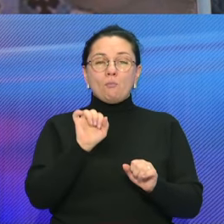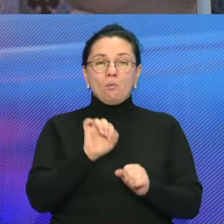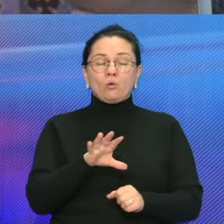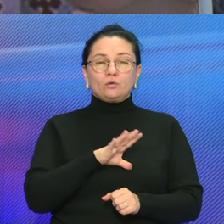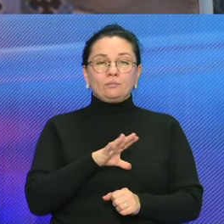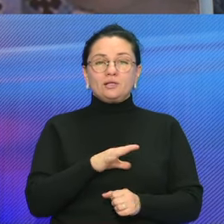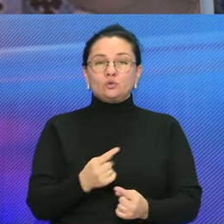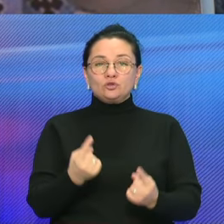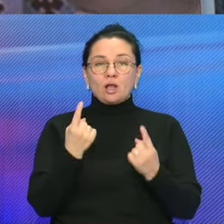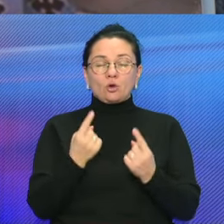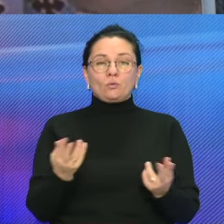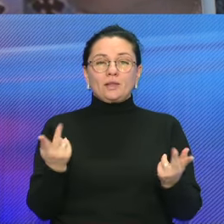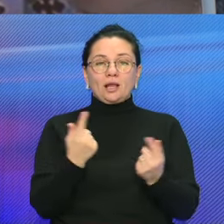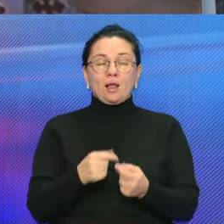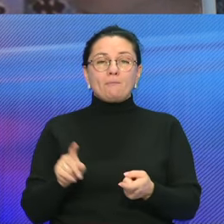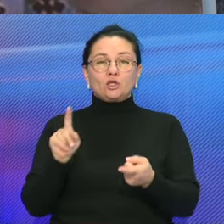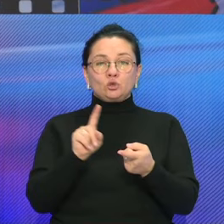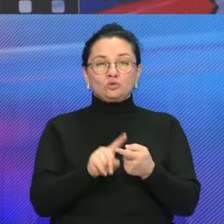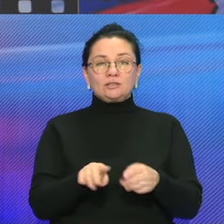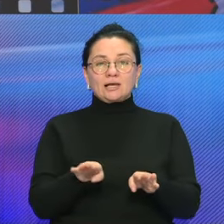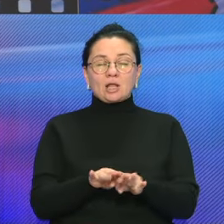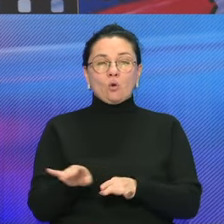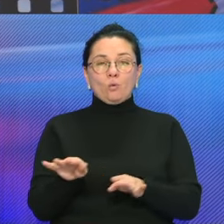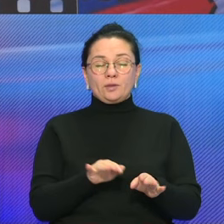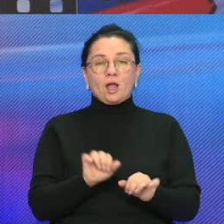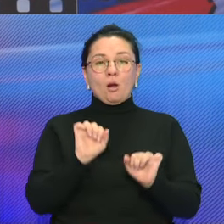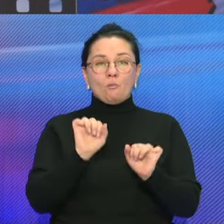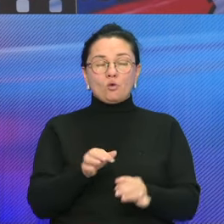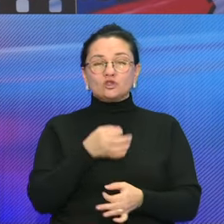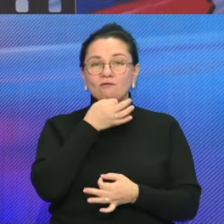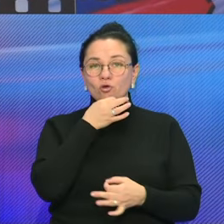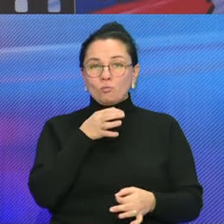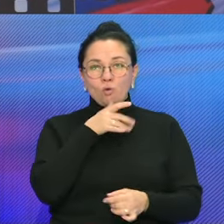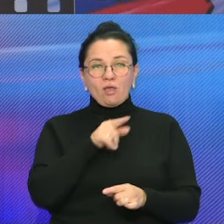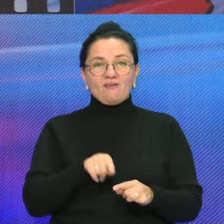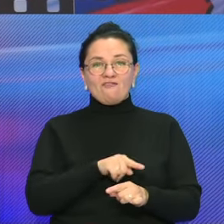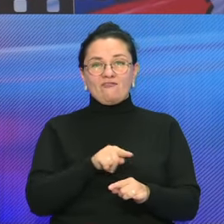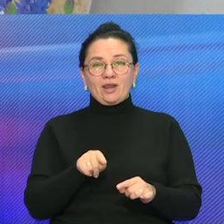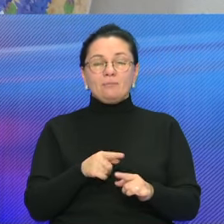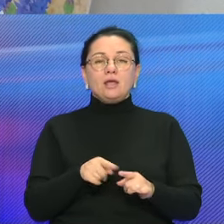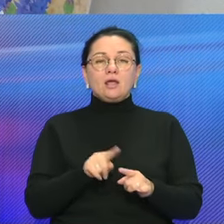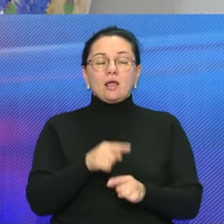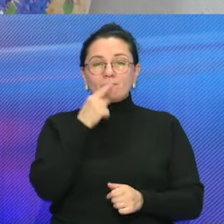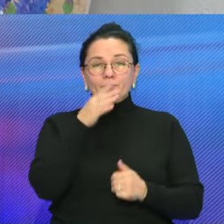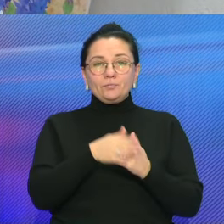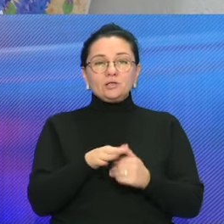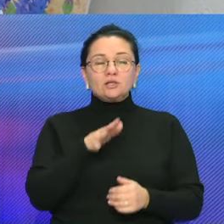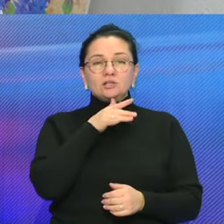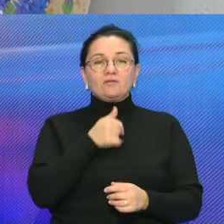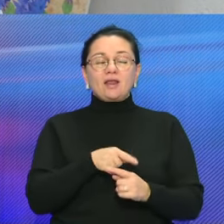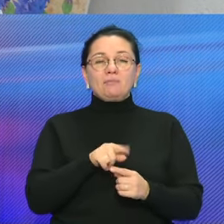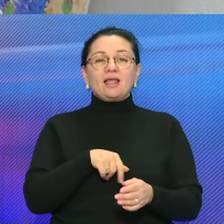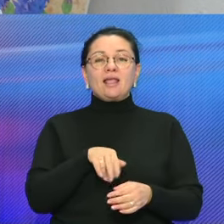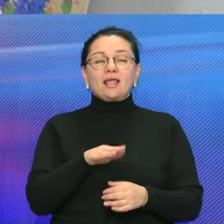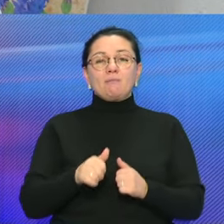рэкорднай. Далучыцца да марафону мерапрыемстваў фестывалю можна ў любы момант. Акрамя таго, у бліжэйшых планах выйсці з